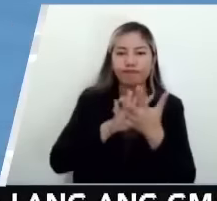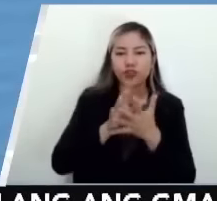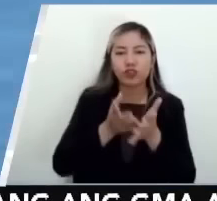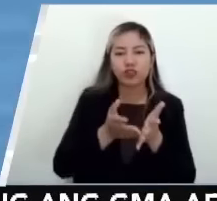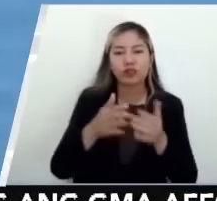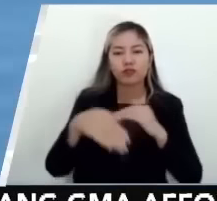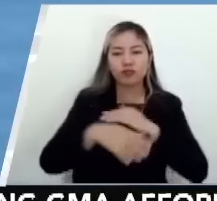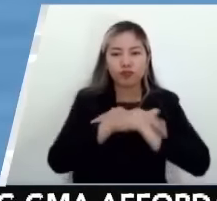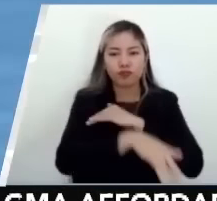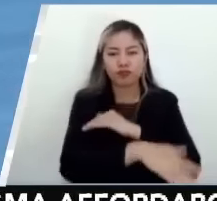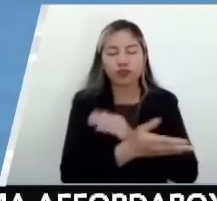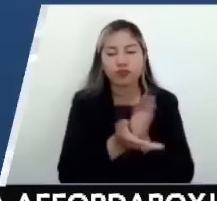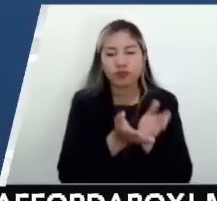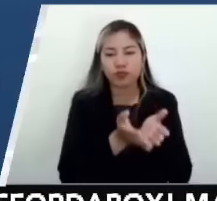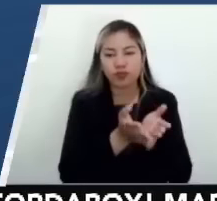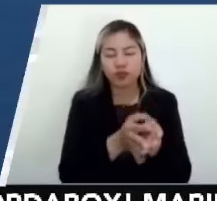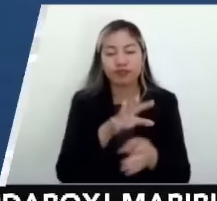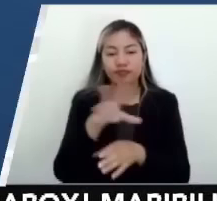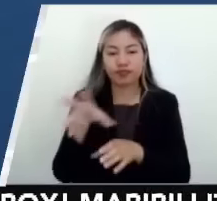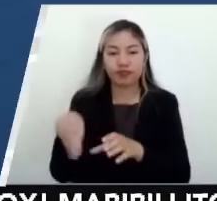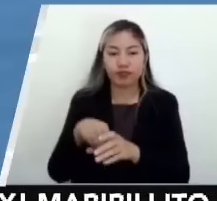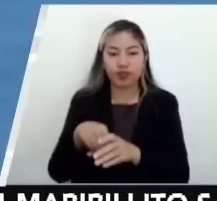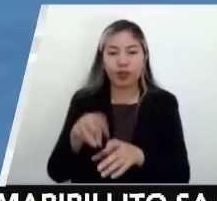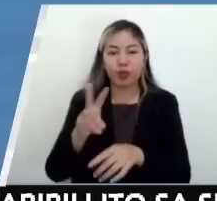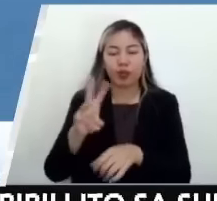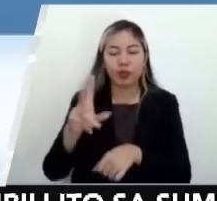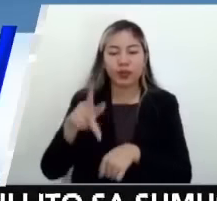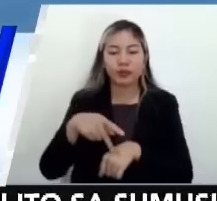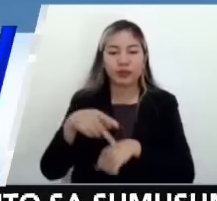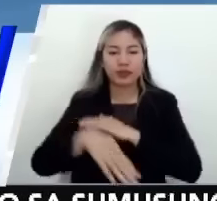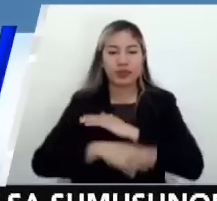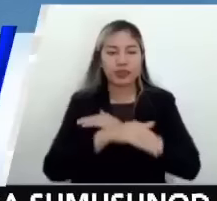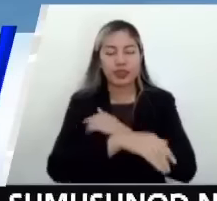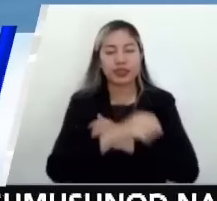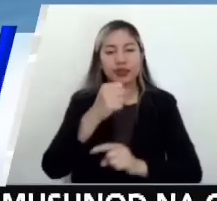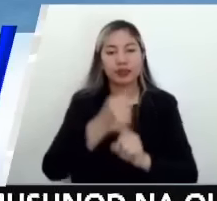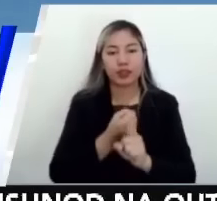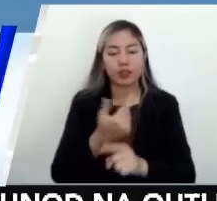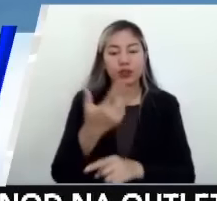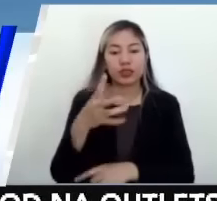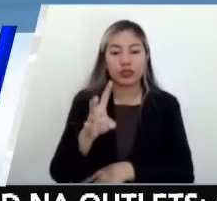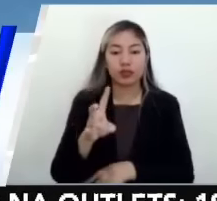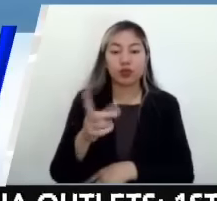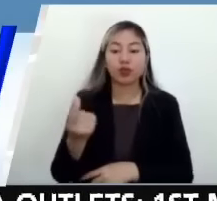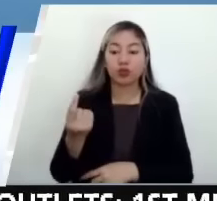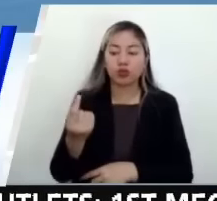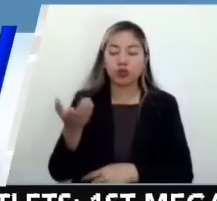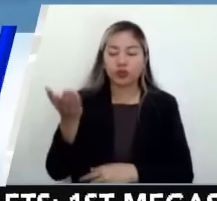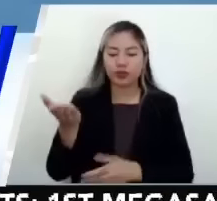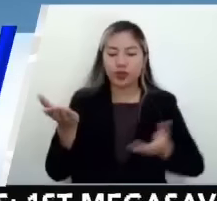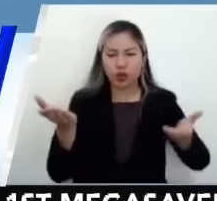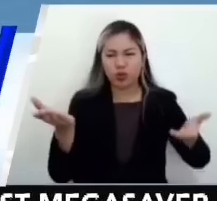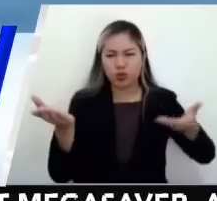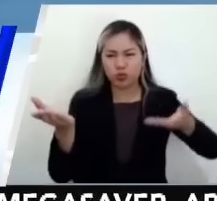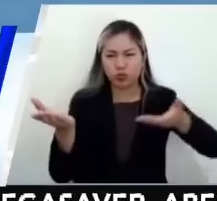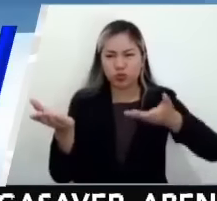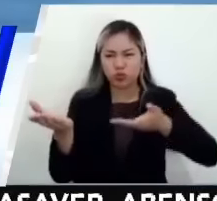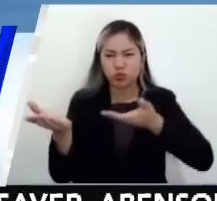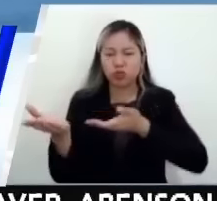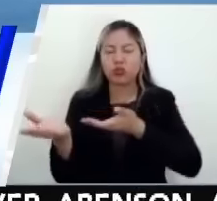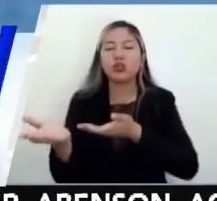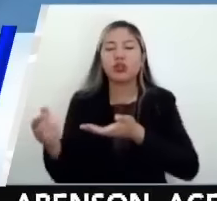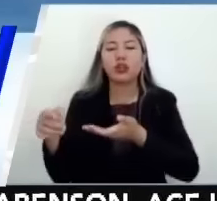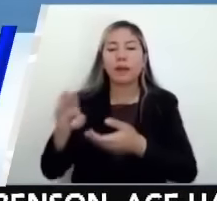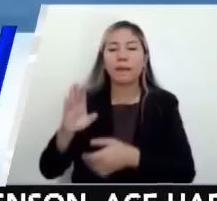Biyernes, September 27. Hinahabol nila ang mga barko ng BFAR na BRP Datu Matanam Taradapit